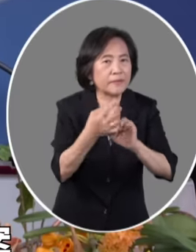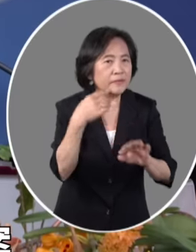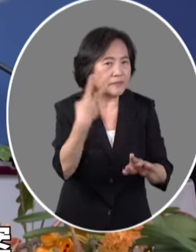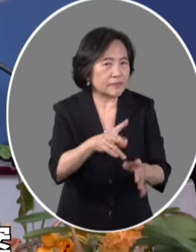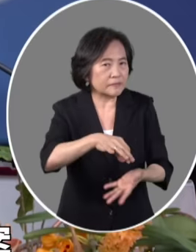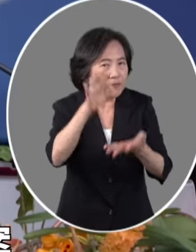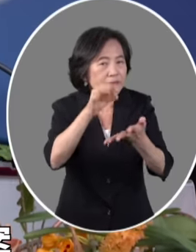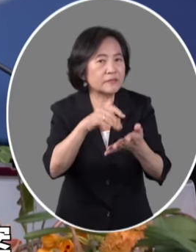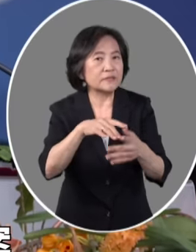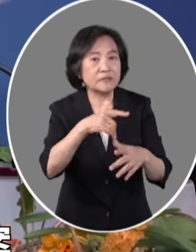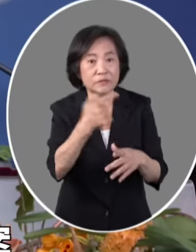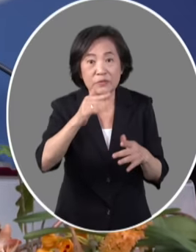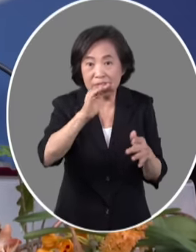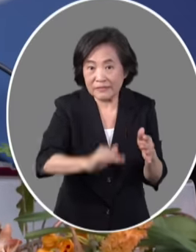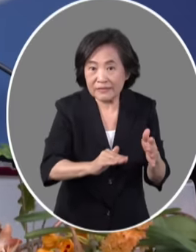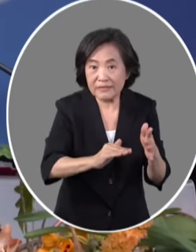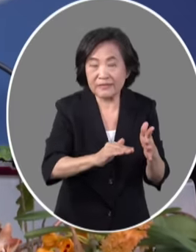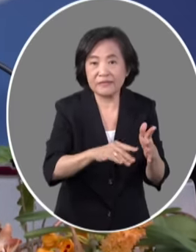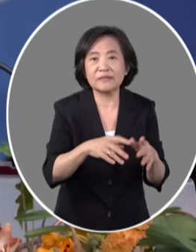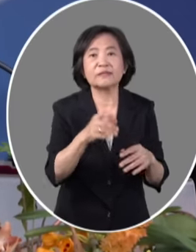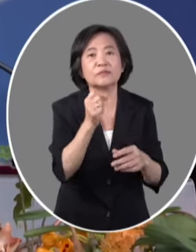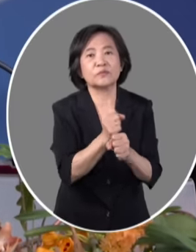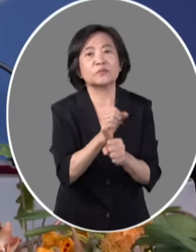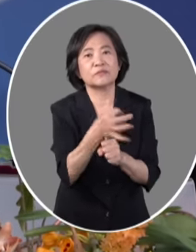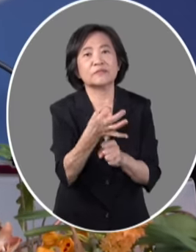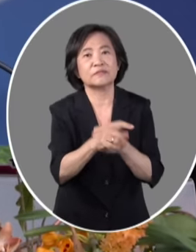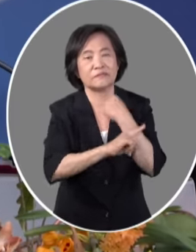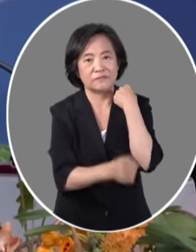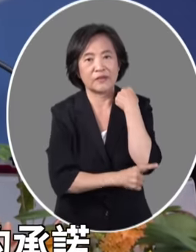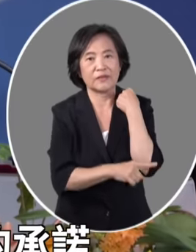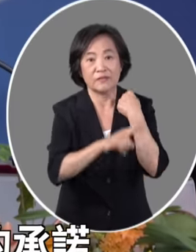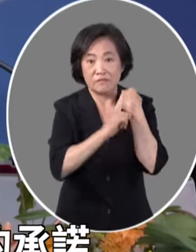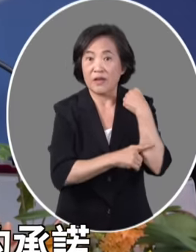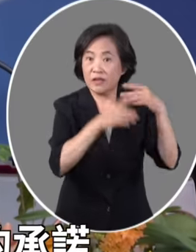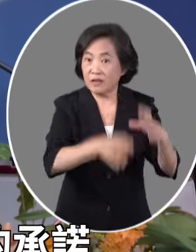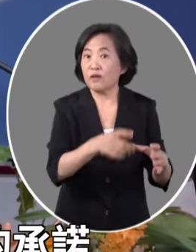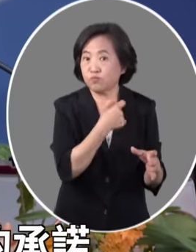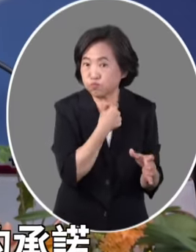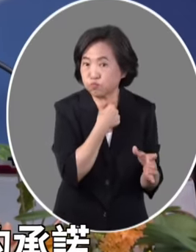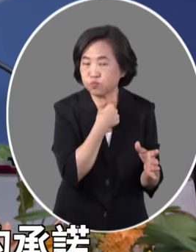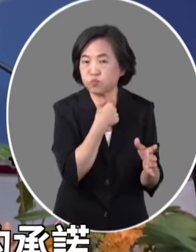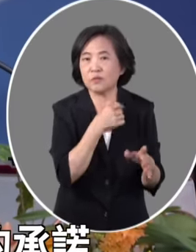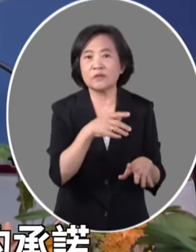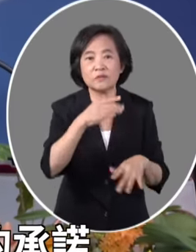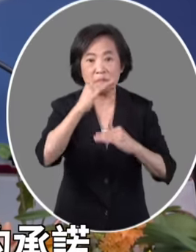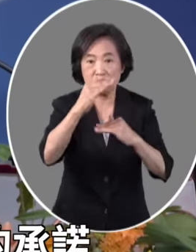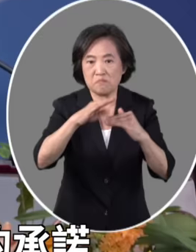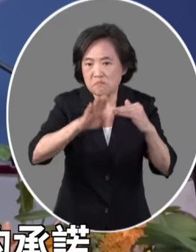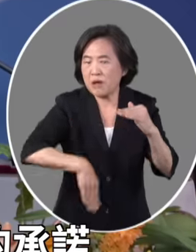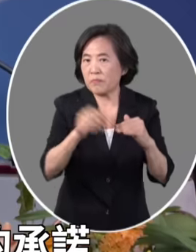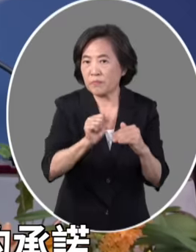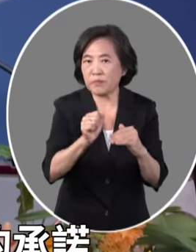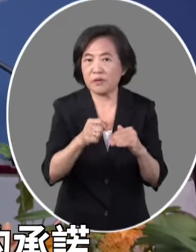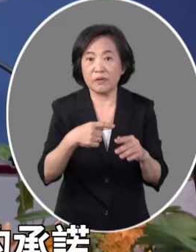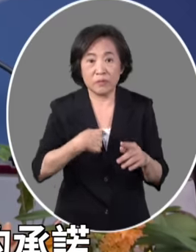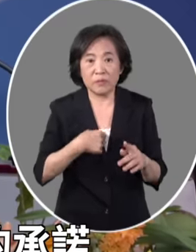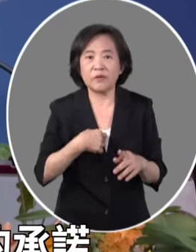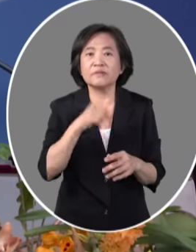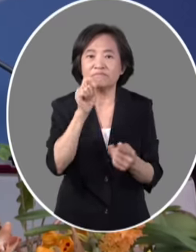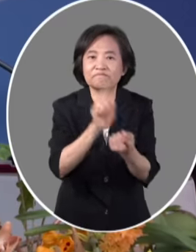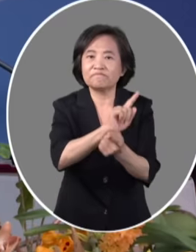最低工资法草案，送交立法院审议。蔡英文， 没有忘记要照顾劳工的承